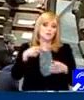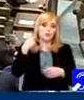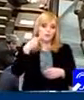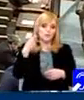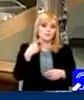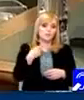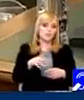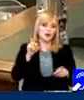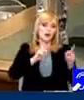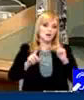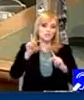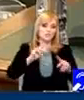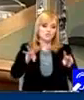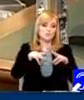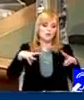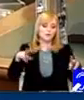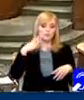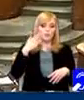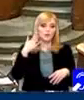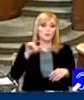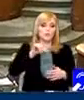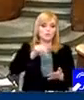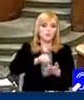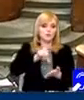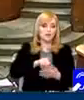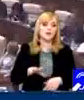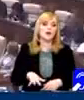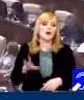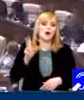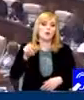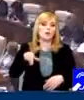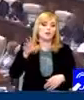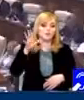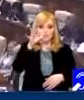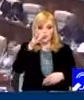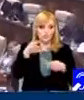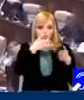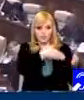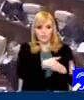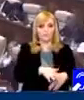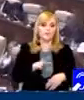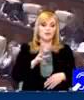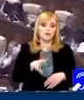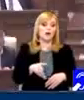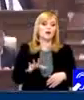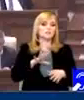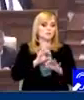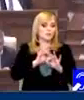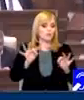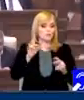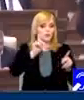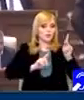părere că ședința solemnă a Parlamentului de la București, la care vor participa și reprezentanți de la Chișinău, ar fi trebuit să fie, într-o formă